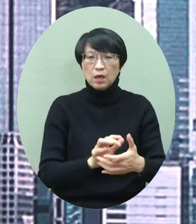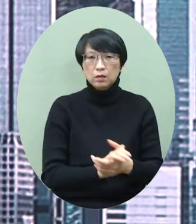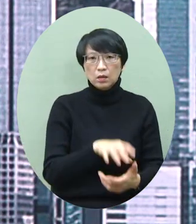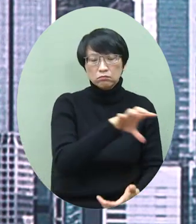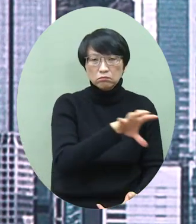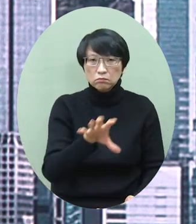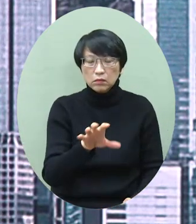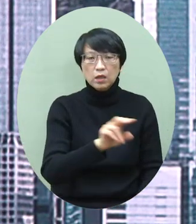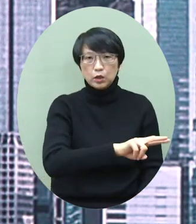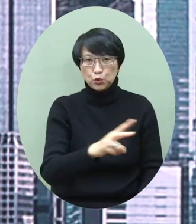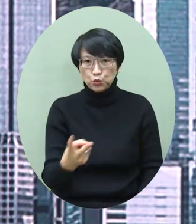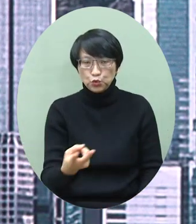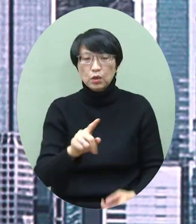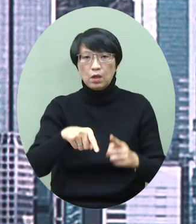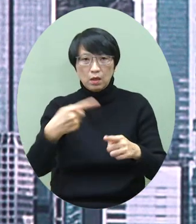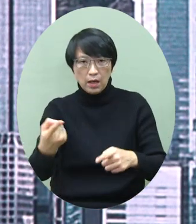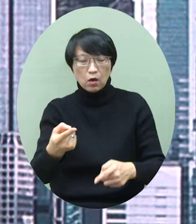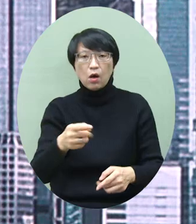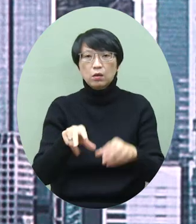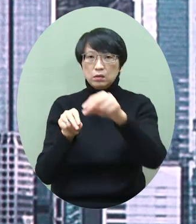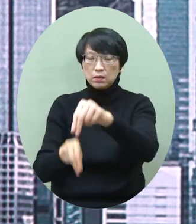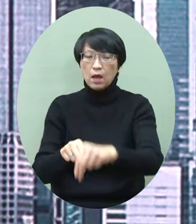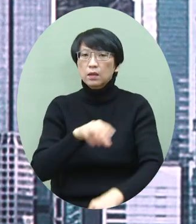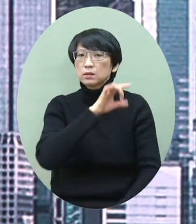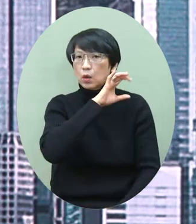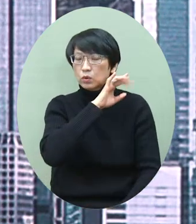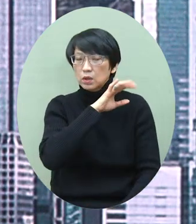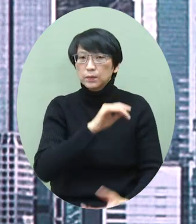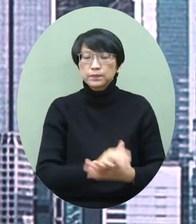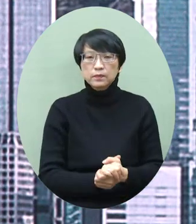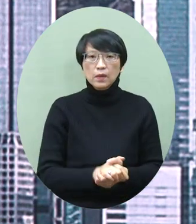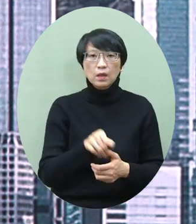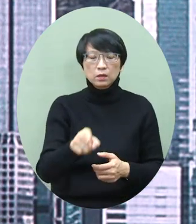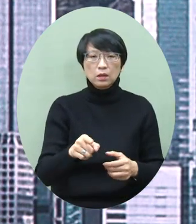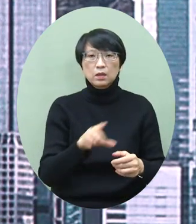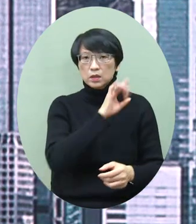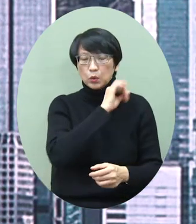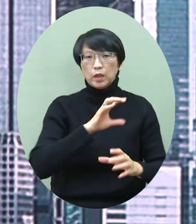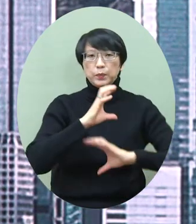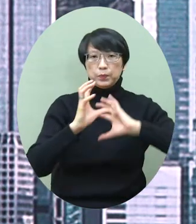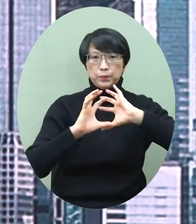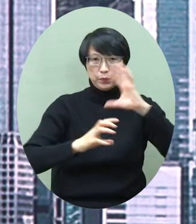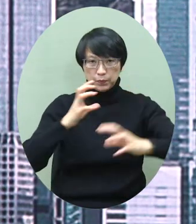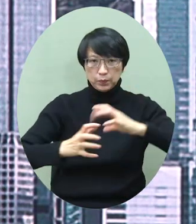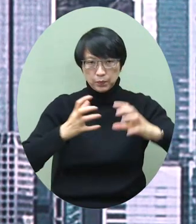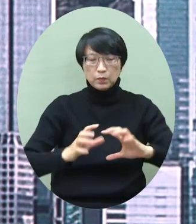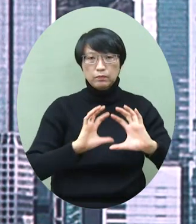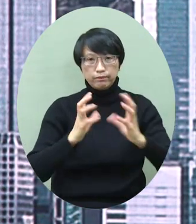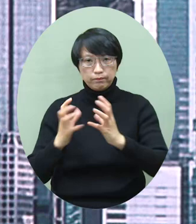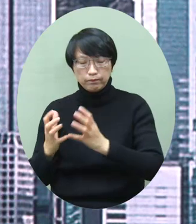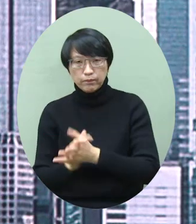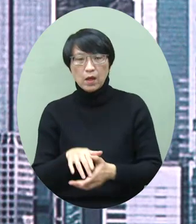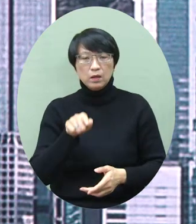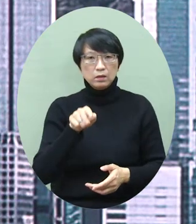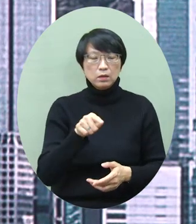即係 book 過另外一啲嘅酒店。咁喺呢一方面，我哋都同業界咧都係溝通咗、商討咗，盡量咧希望能夠嘅做法咧都係減